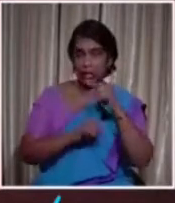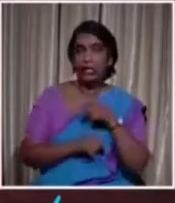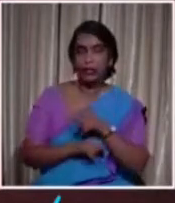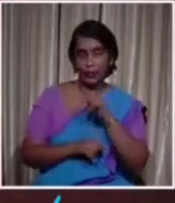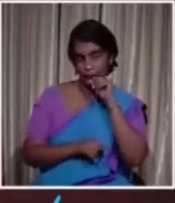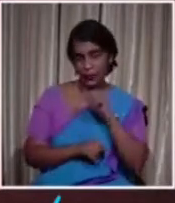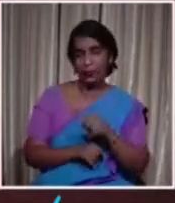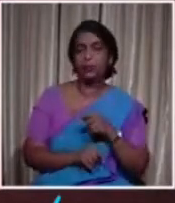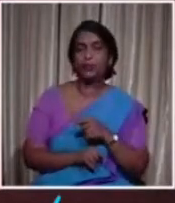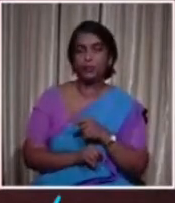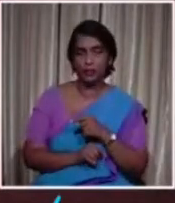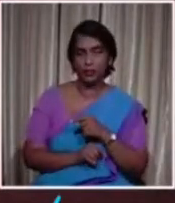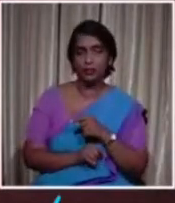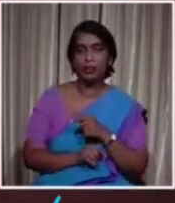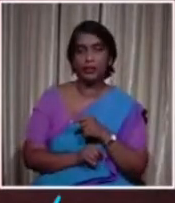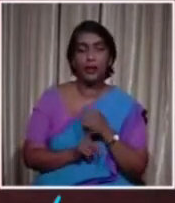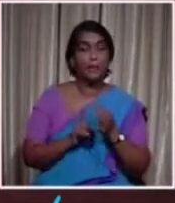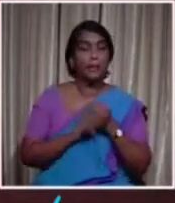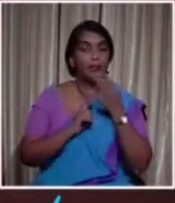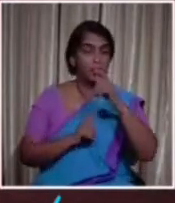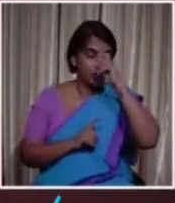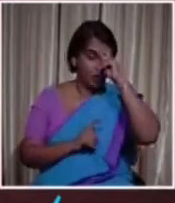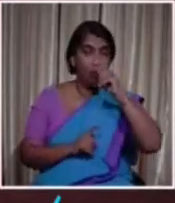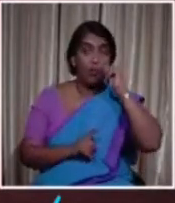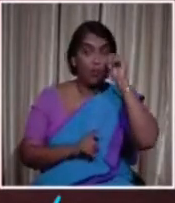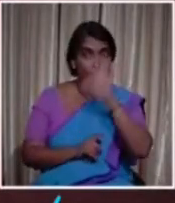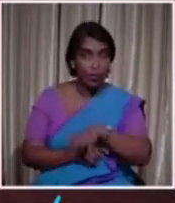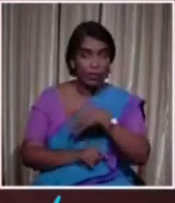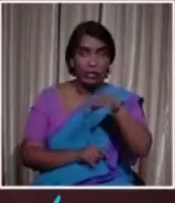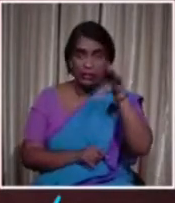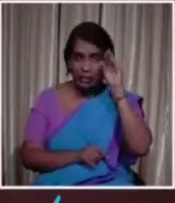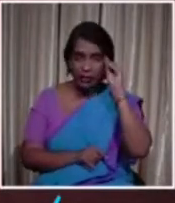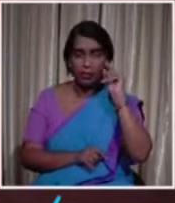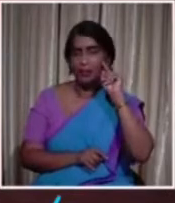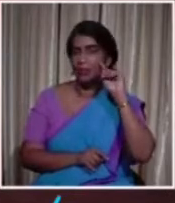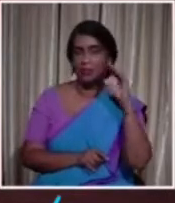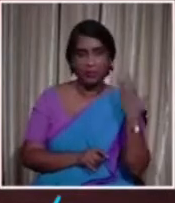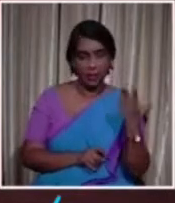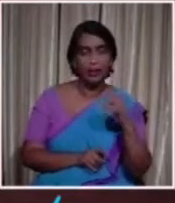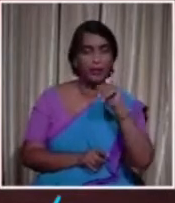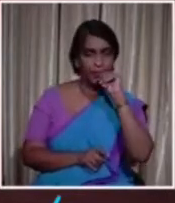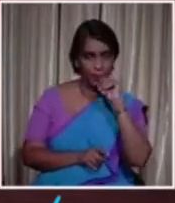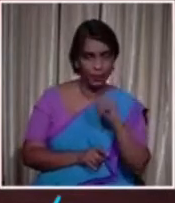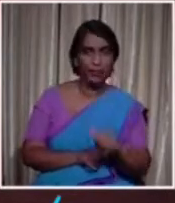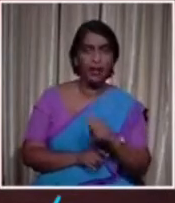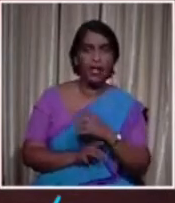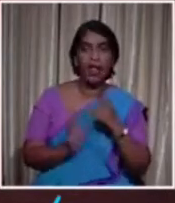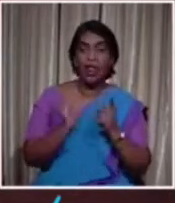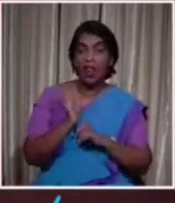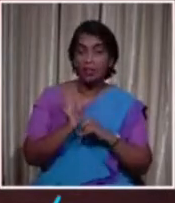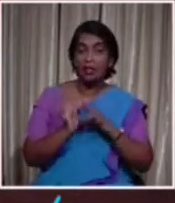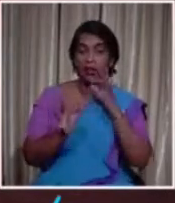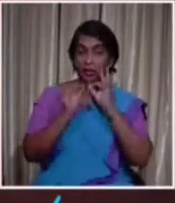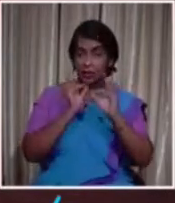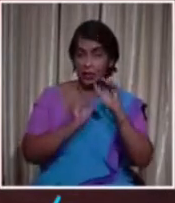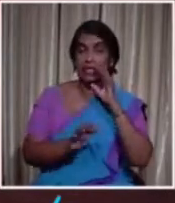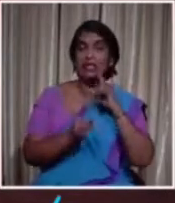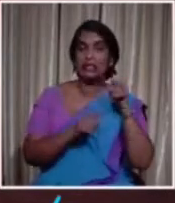ගීතය. ප්‍රේමදාස මහත්තයා පුතාට එක තේරෙනවද දන්නේ නැහැ. ඒක තමයි ලතා වල්පොල ශූරින්ගේ